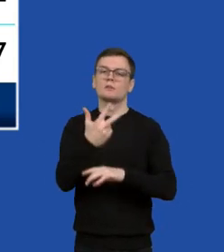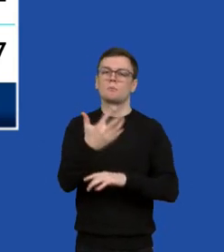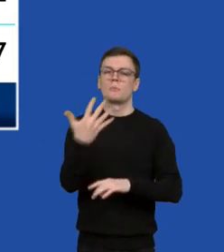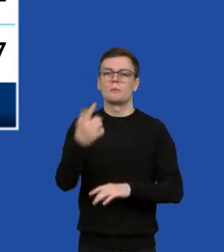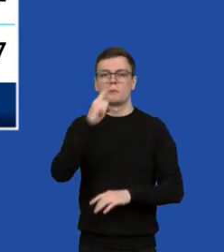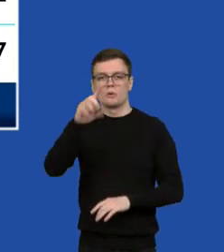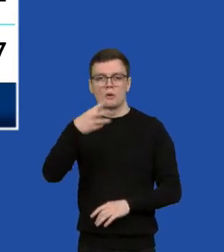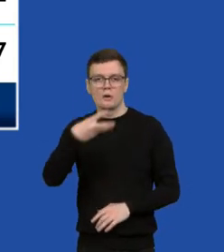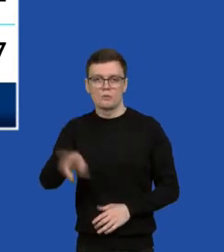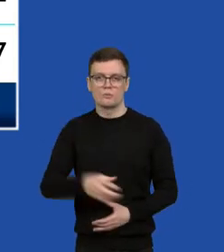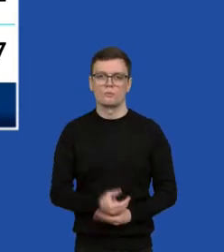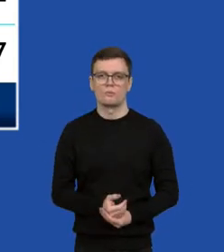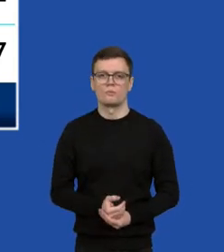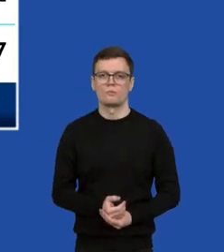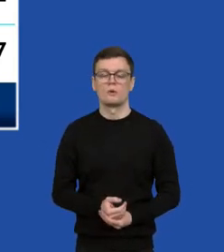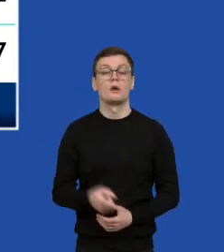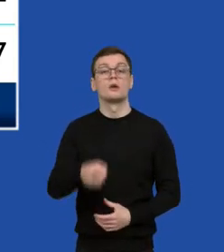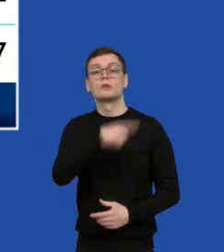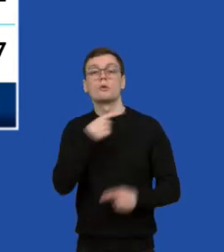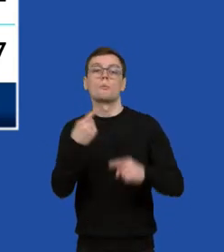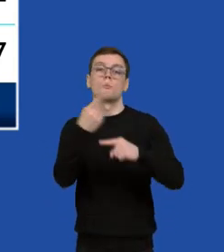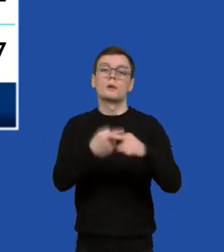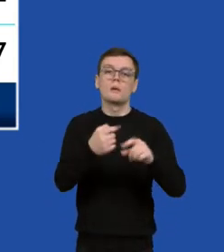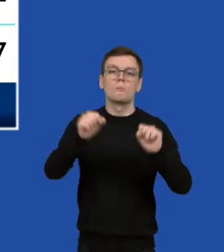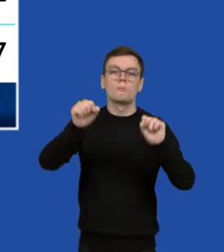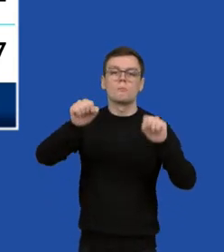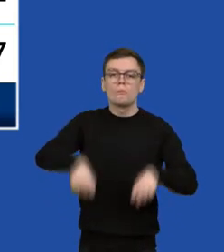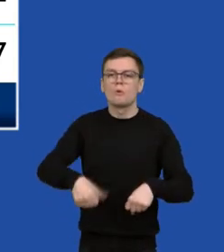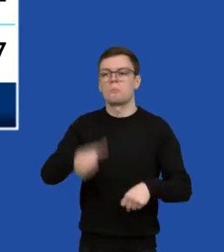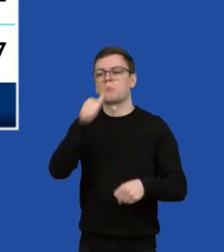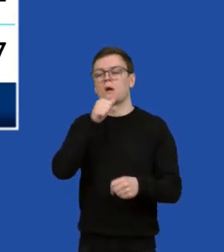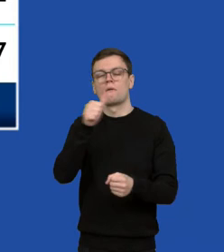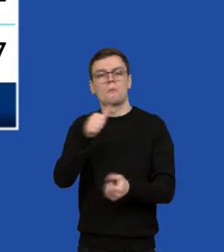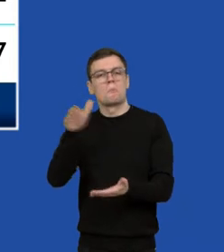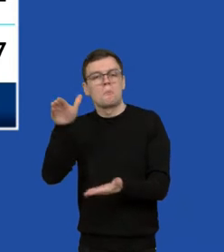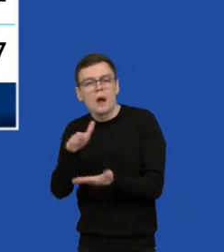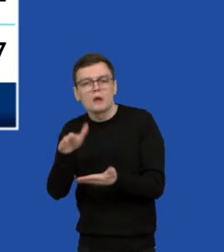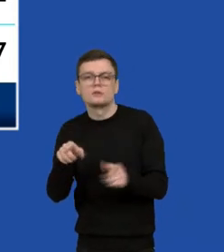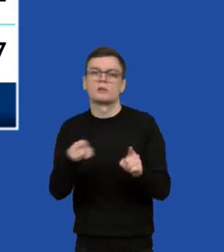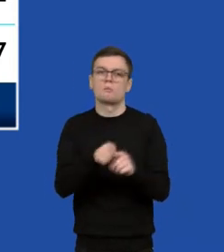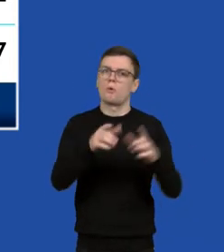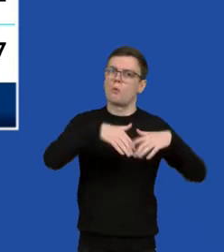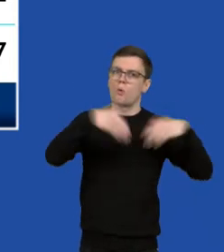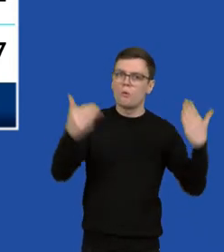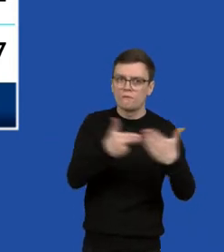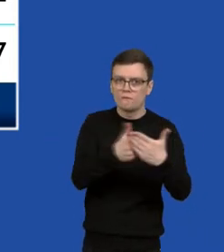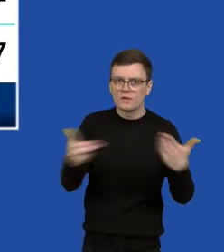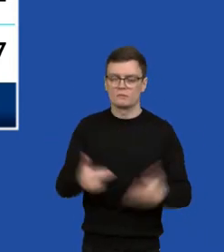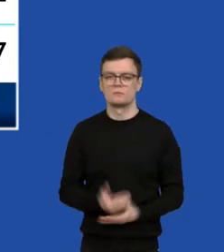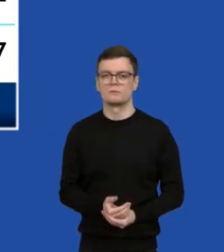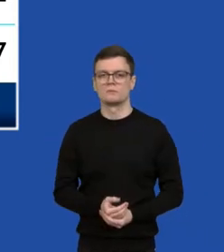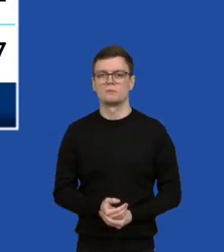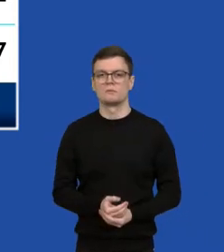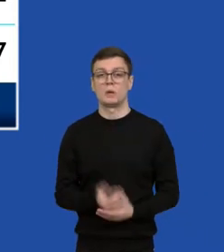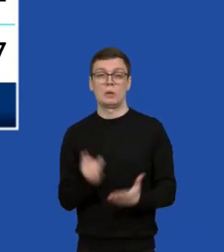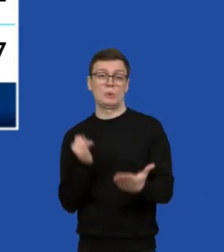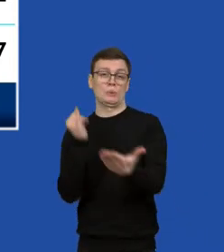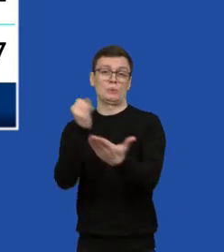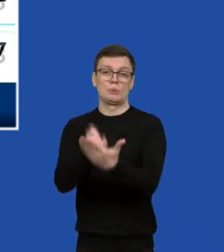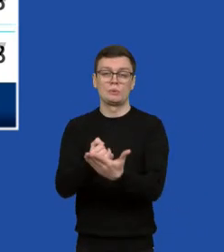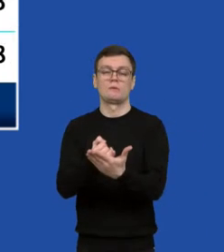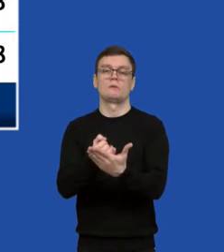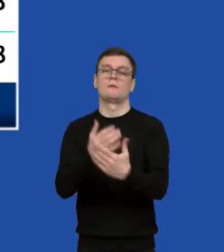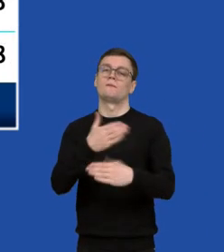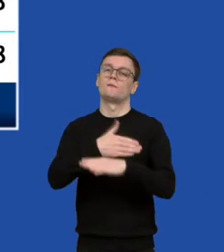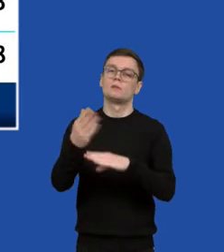Į didžiąją dalį tų priemonių galės pretenduoti ne tik mažos, bet taip pat ir didelės įmonės. Tam yra skiriama virš 250 milijonų